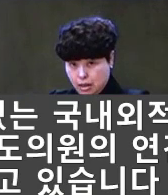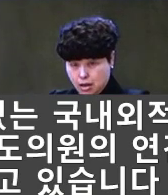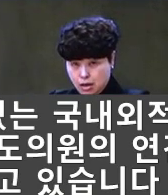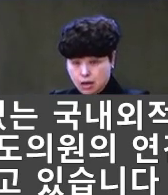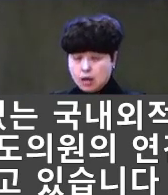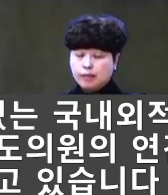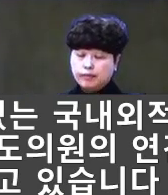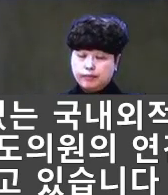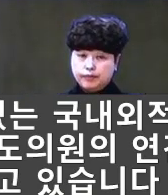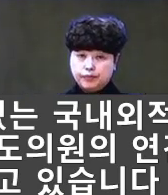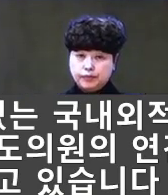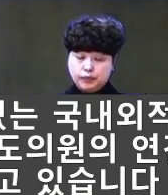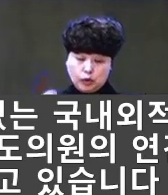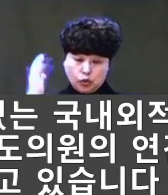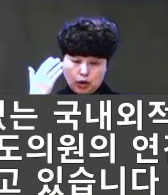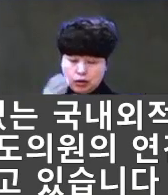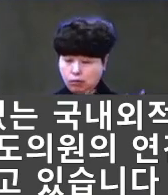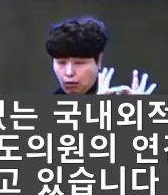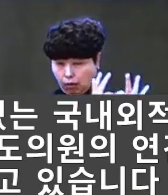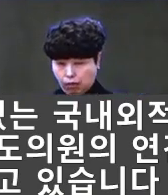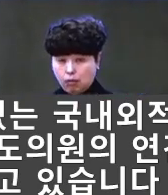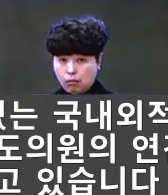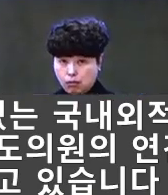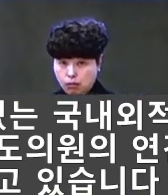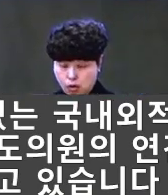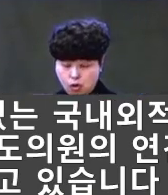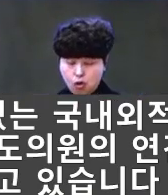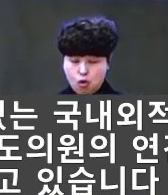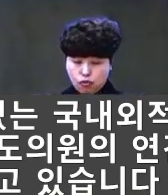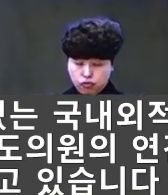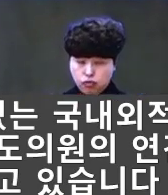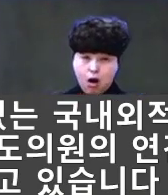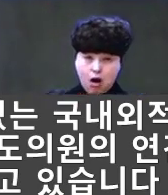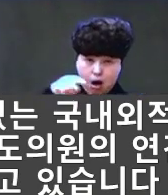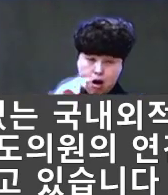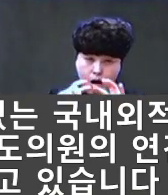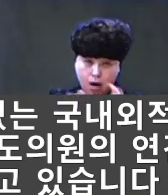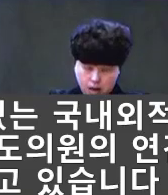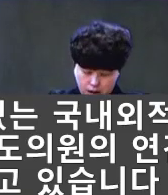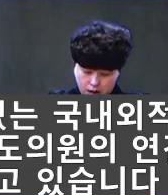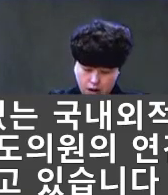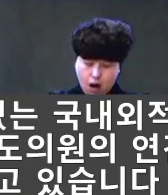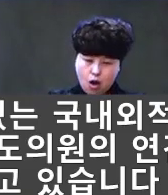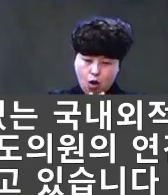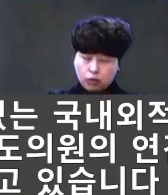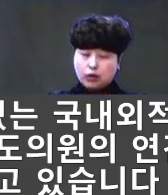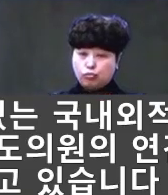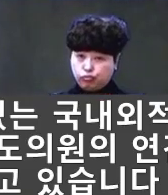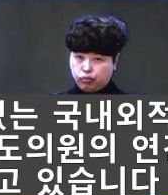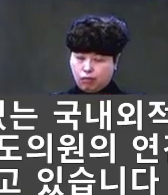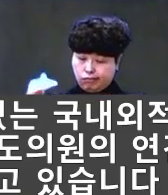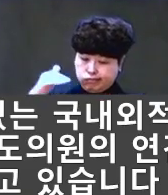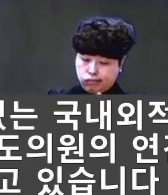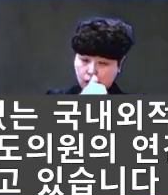최근 지속되고 있는 국내외적 경제 불안으로